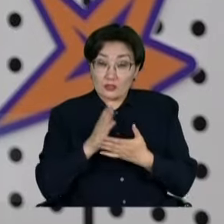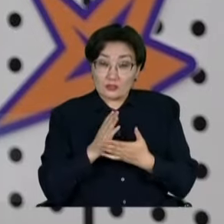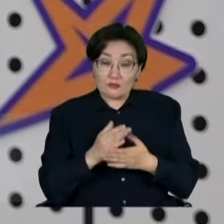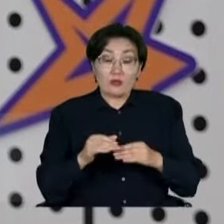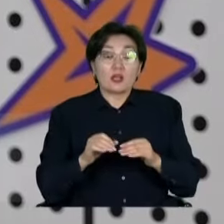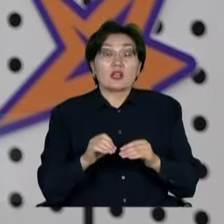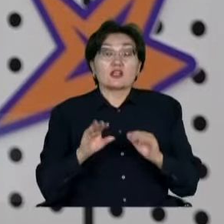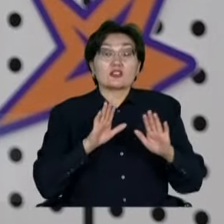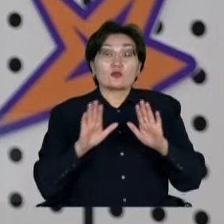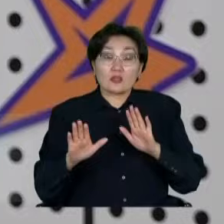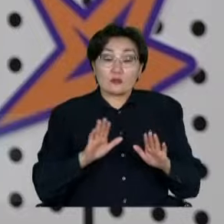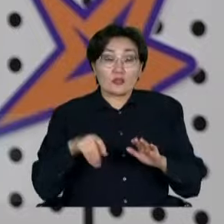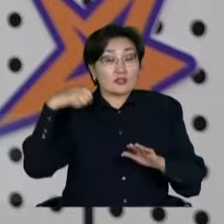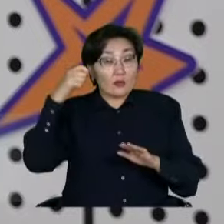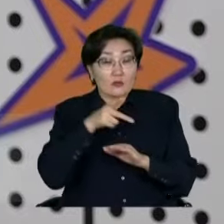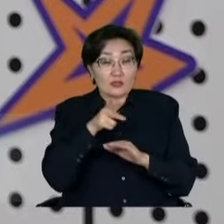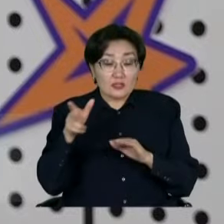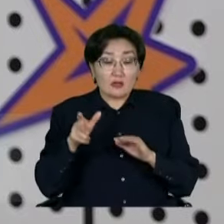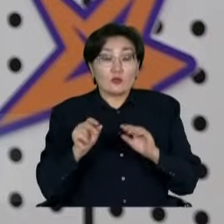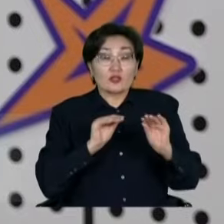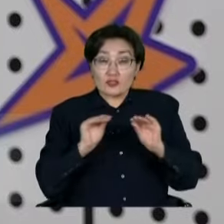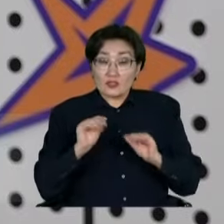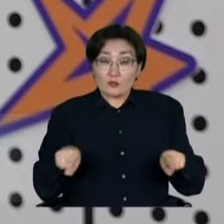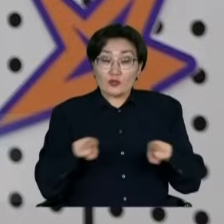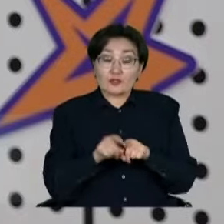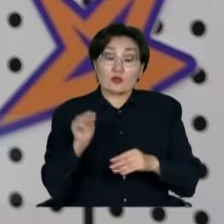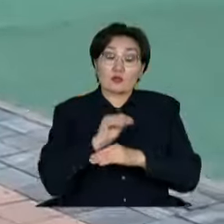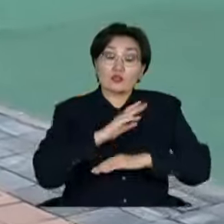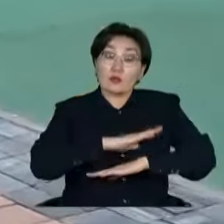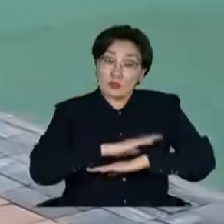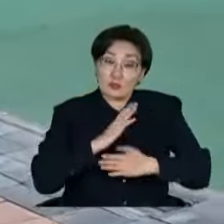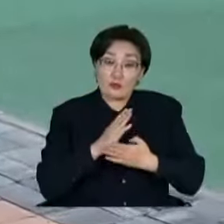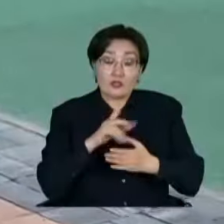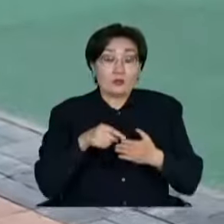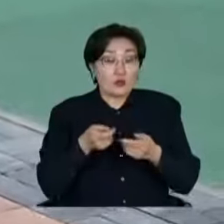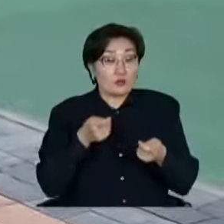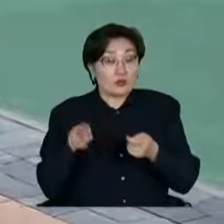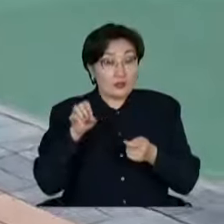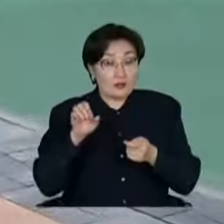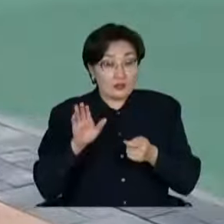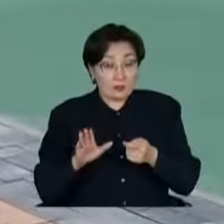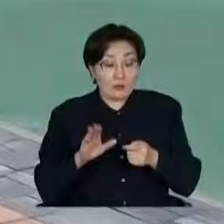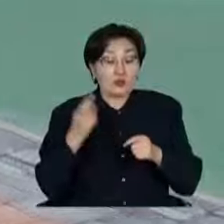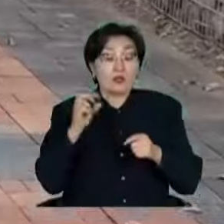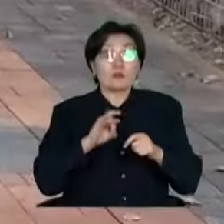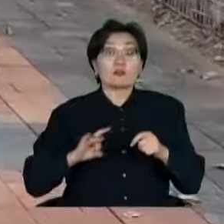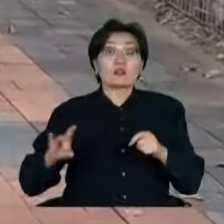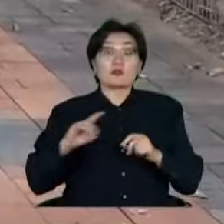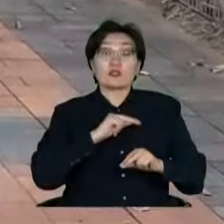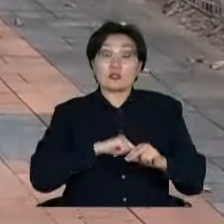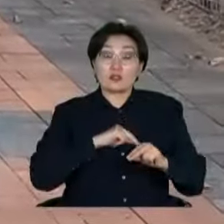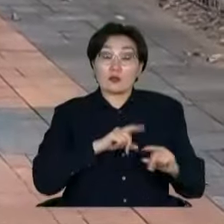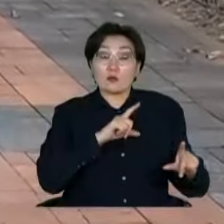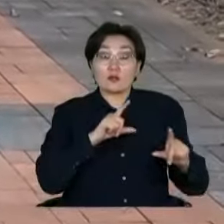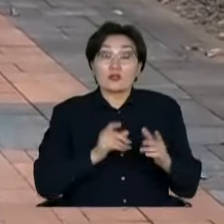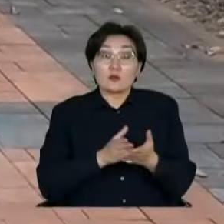Сондай-ақ режиссура, операторлық өнер, иллюстрация сынды қосымша пәндер бар. Шаһар әкімі Ерболат Досаев Бостандық ауданына жұмыс сапары